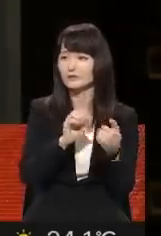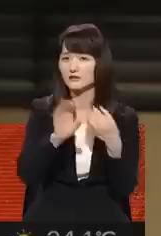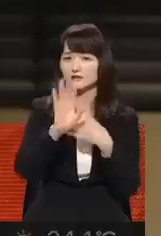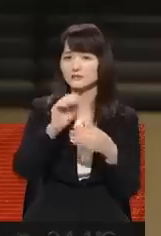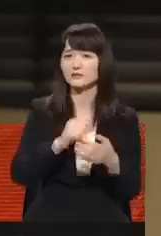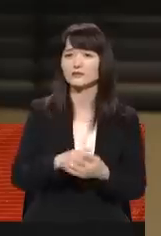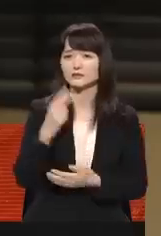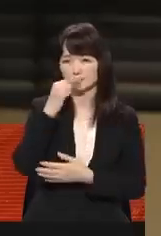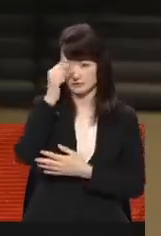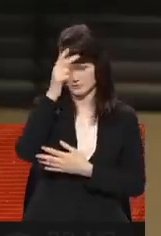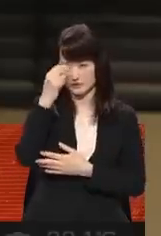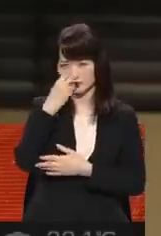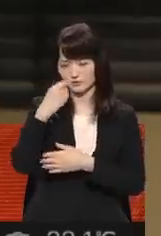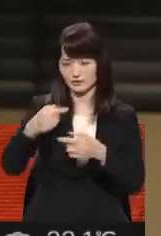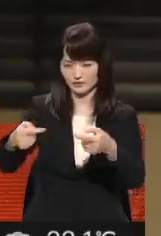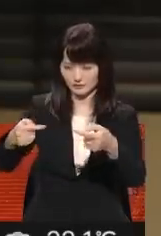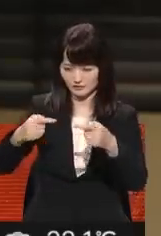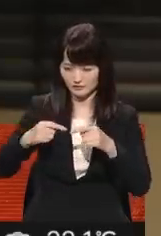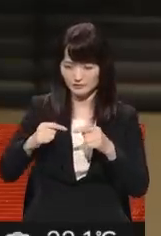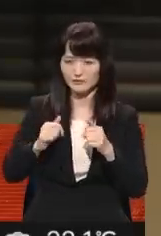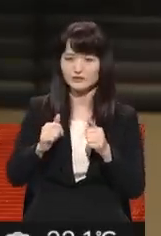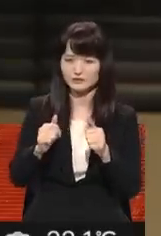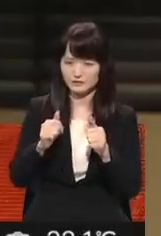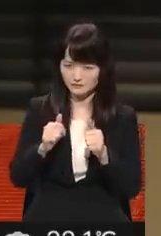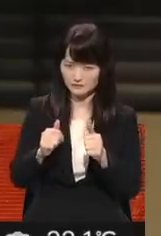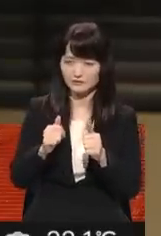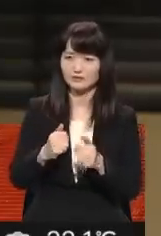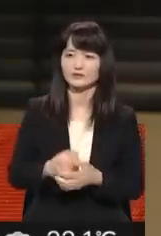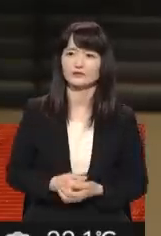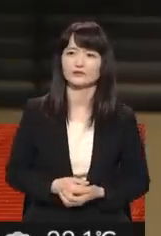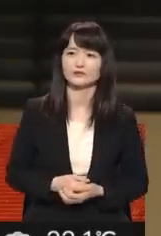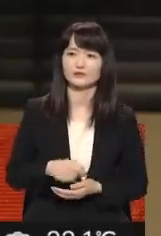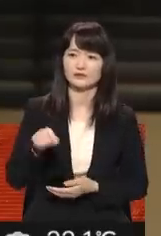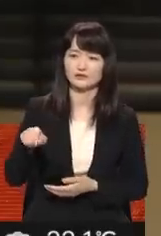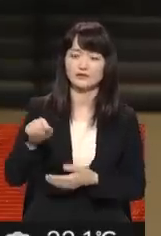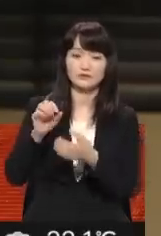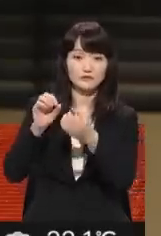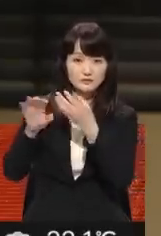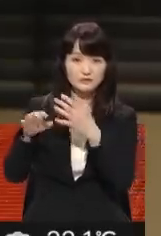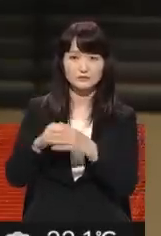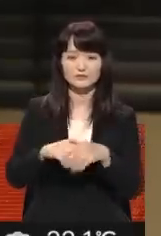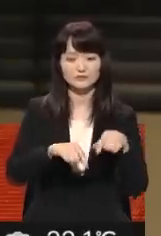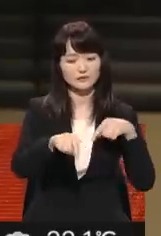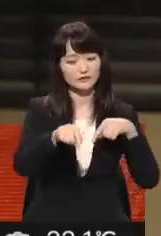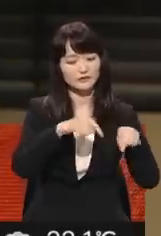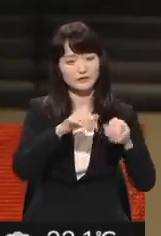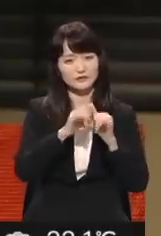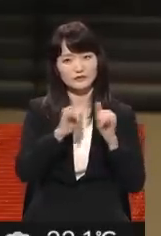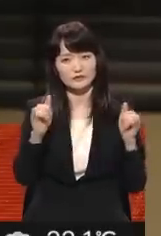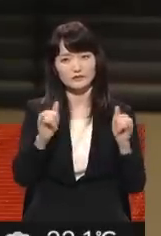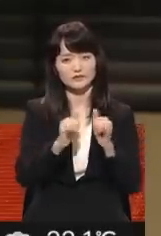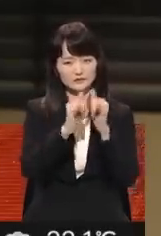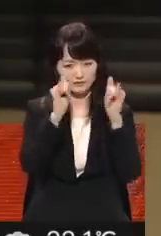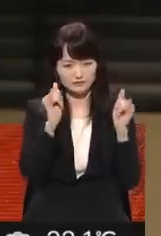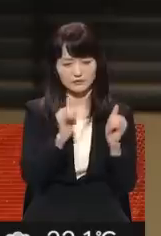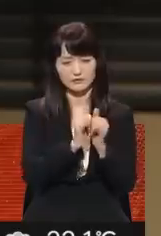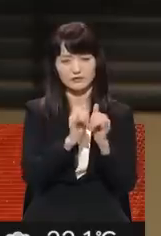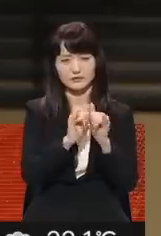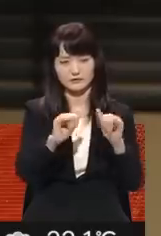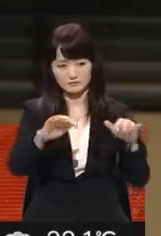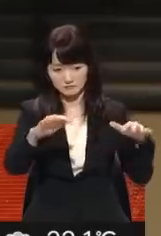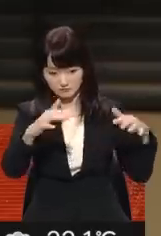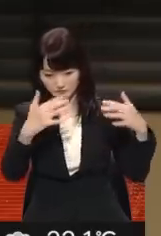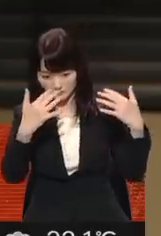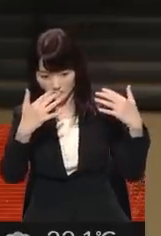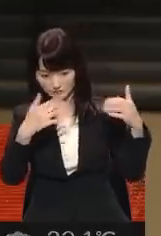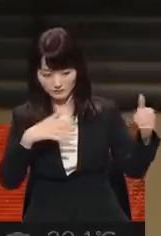조사에 성실히 임하겠습니다. 이거는 정치인들이나 어떤 좀 사회적으로 주목받는 사람들 앞에 이제